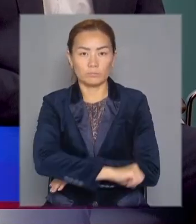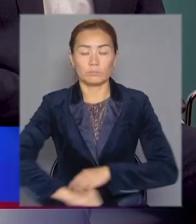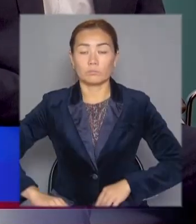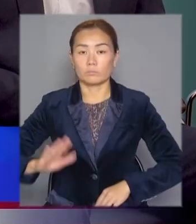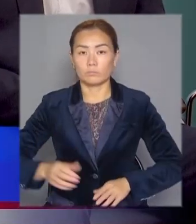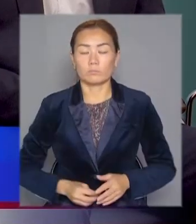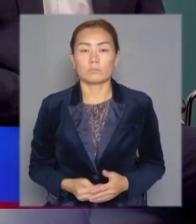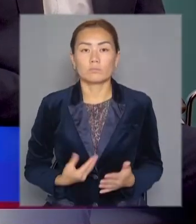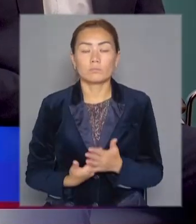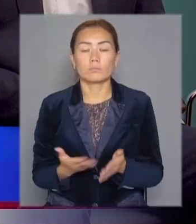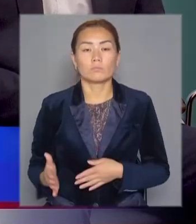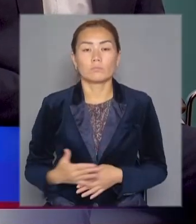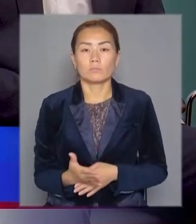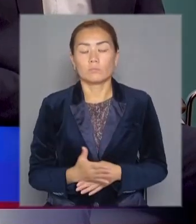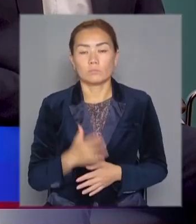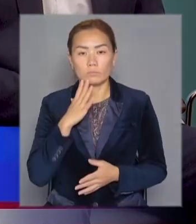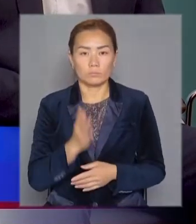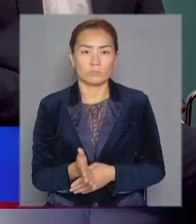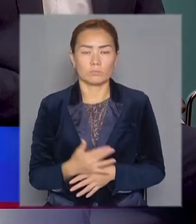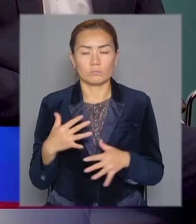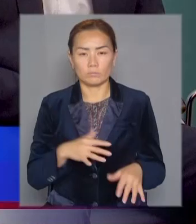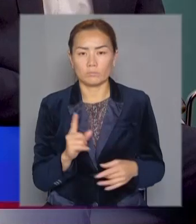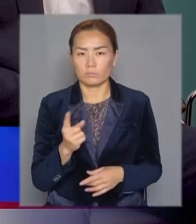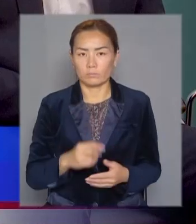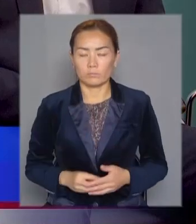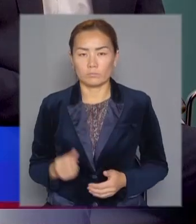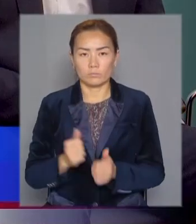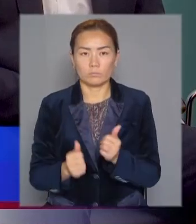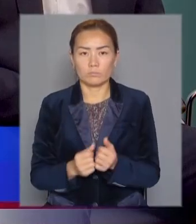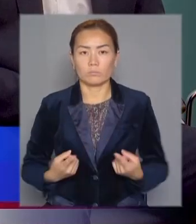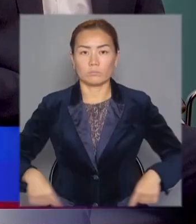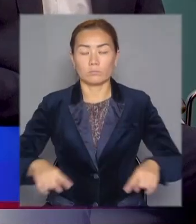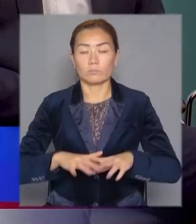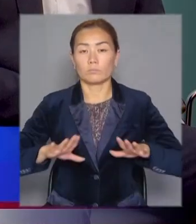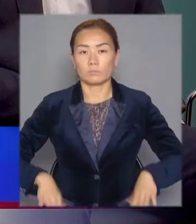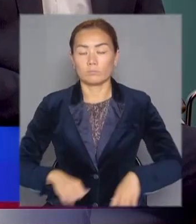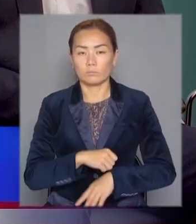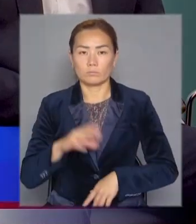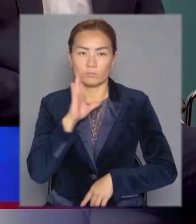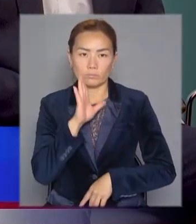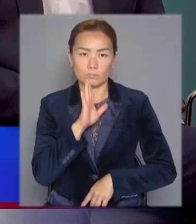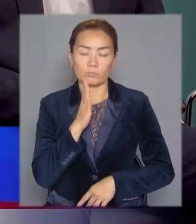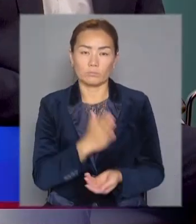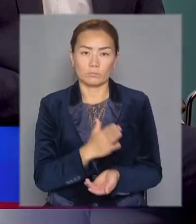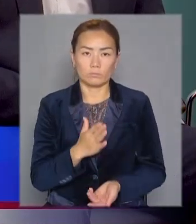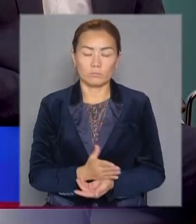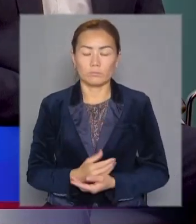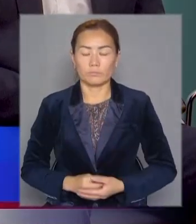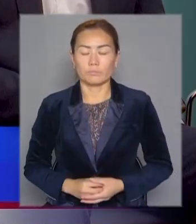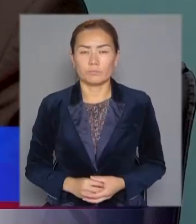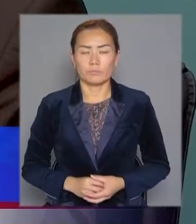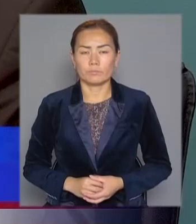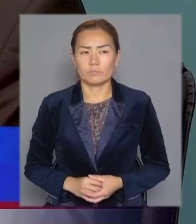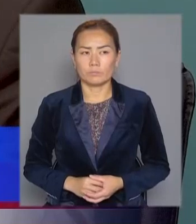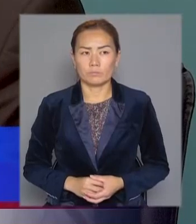Мен айтамын, 6 күн бойына неге біз су айдаймыз? Әрбір өсімдіктің өз вегетационный периоды бар, оның қажетті судың көлемі